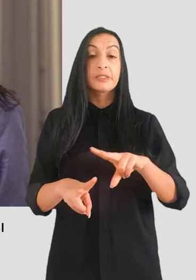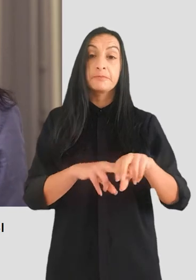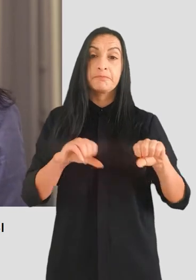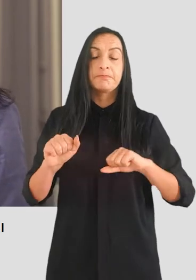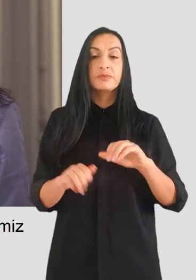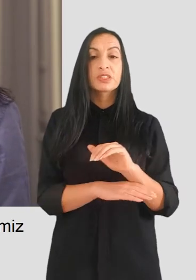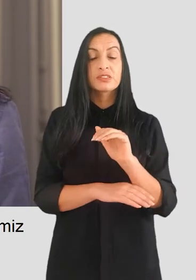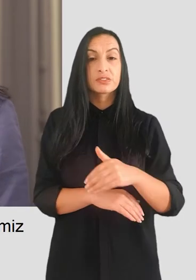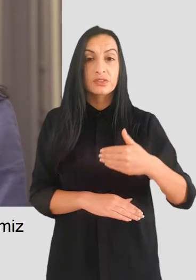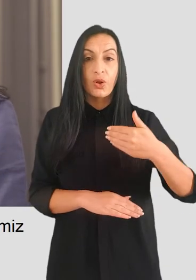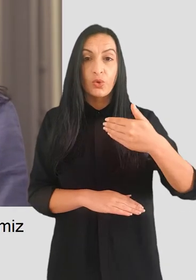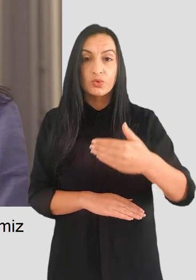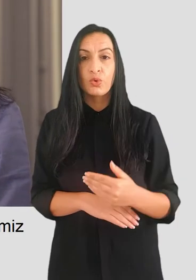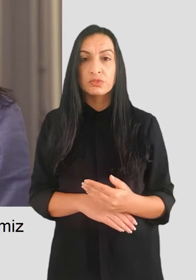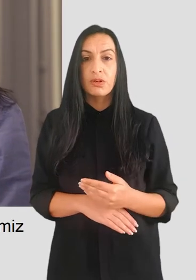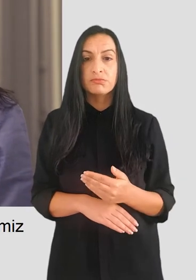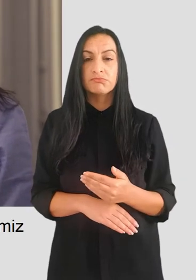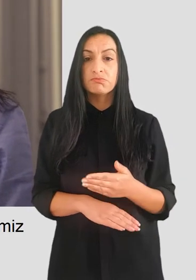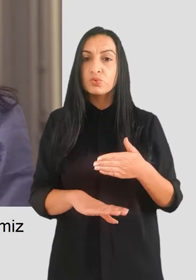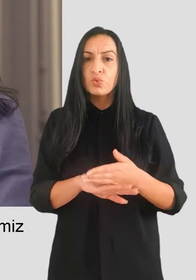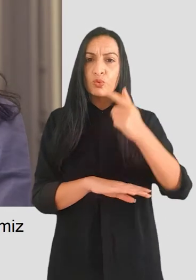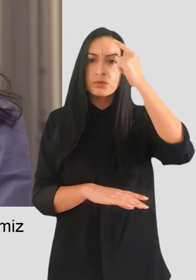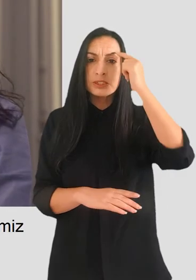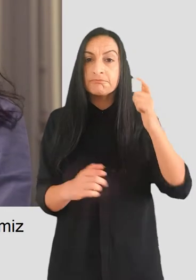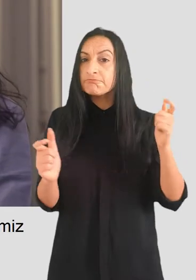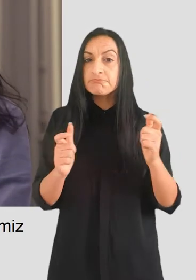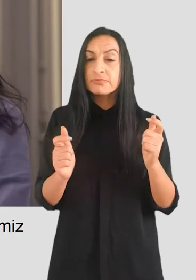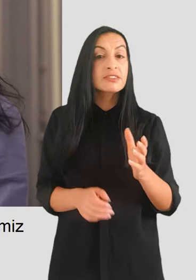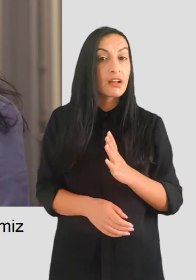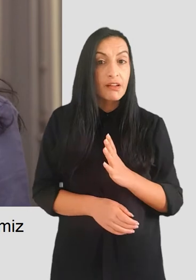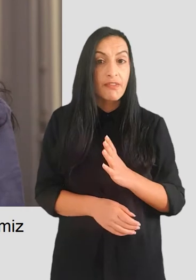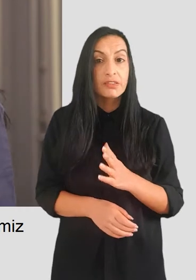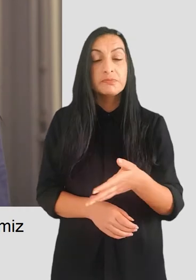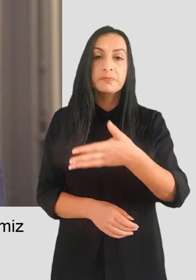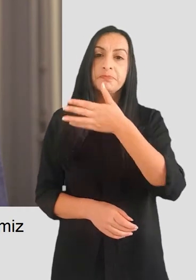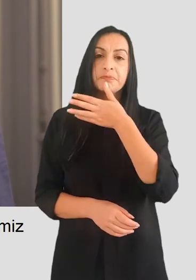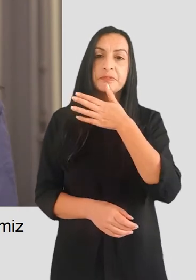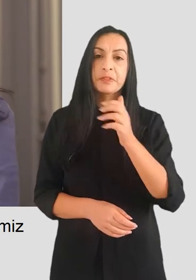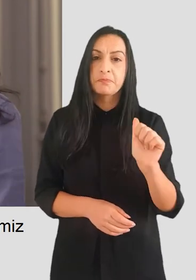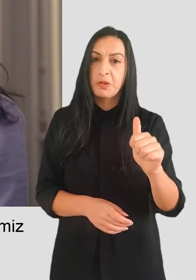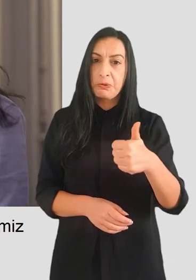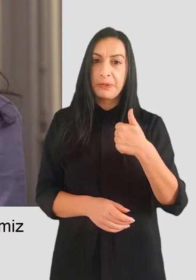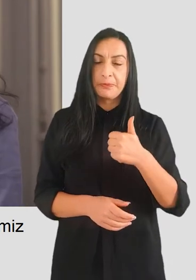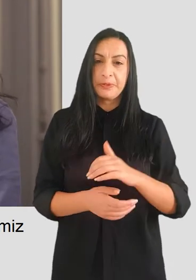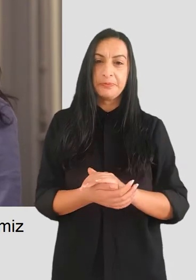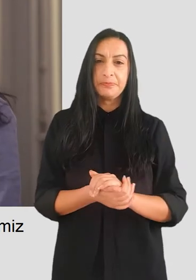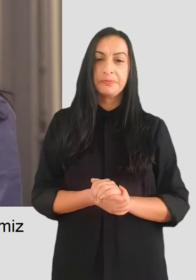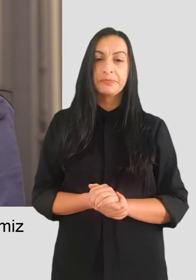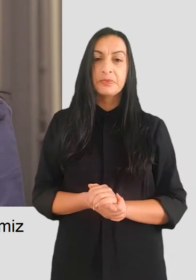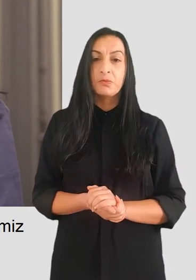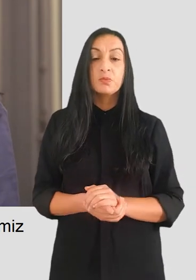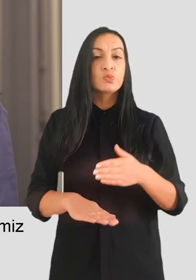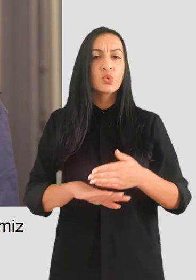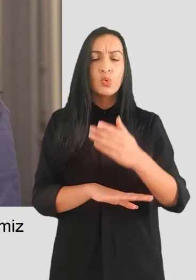yaşamadan bilgilenmek ve aslında başımıza geldiğinde bilgilenmek için kullanabileceğimiz kaynakları